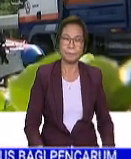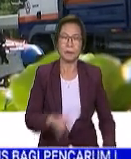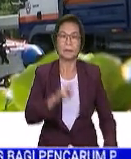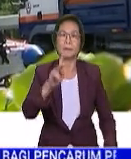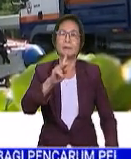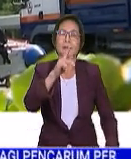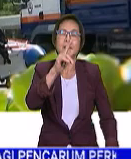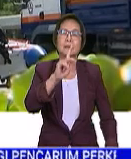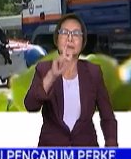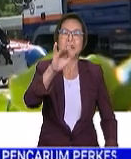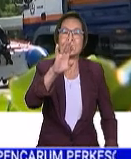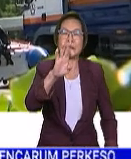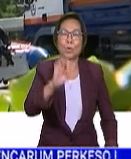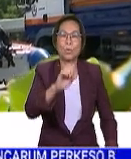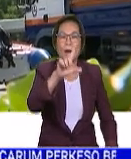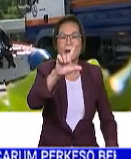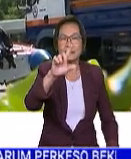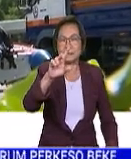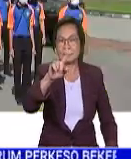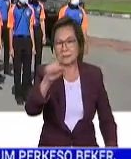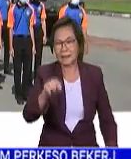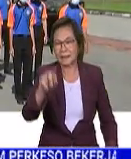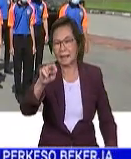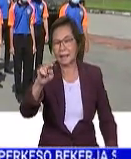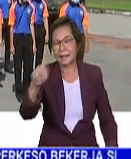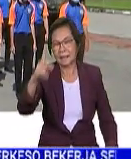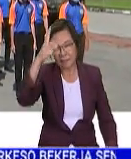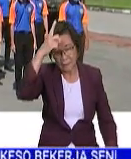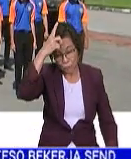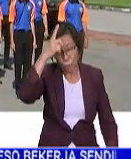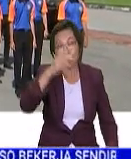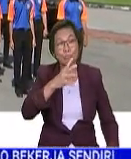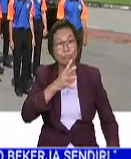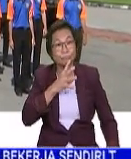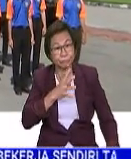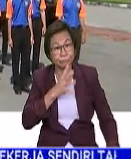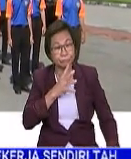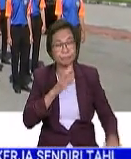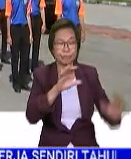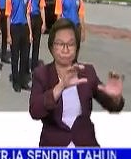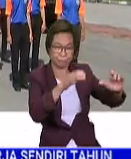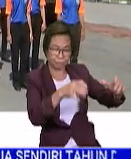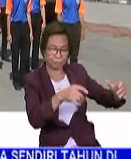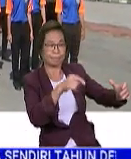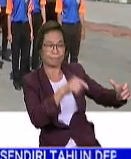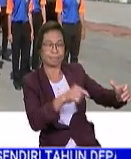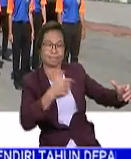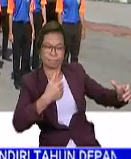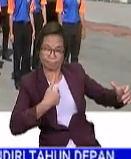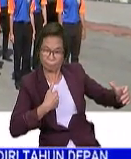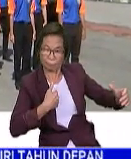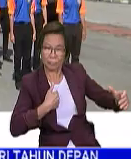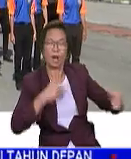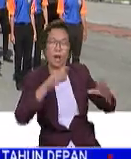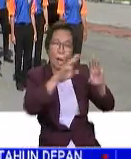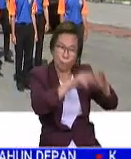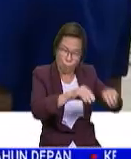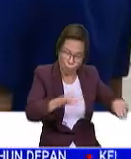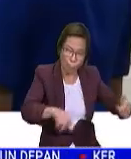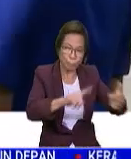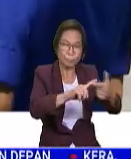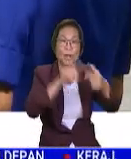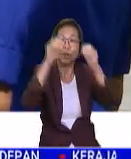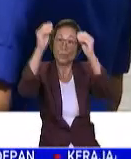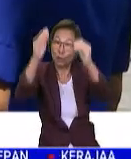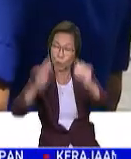apmetu n Dath zakar Oman berkata pasukan itu terdiri daripada pelajar dan